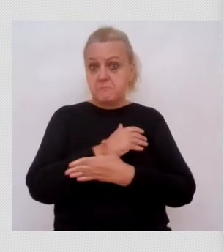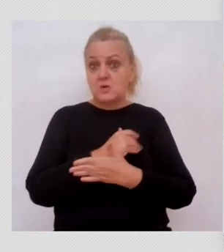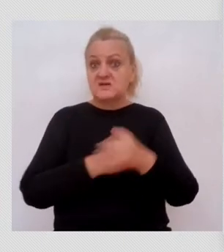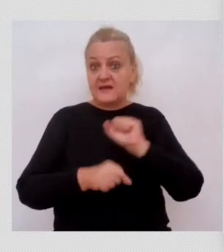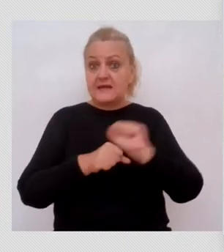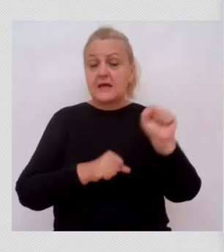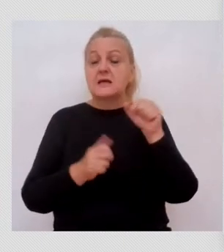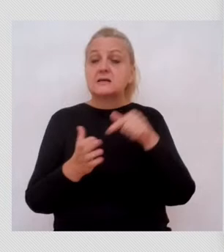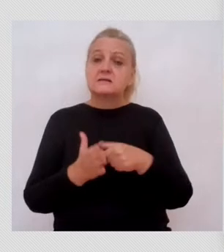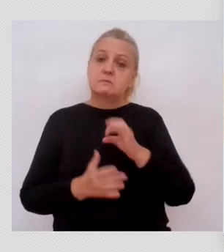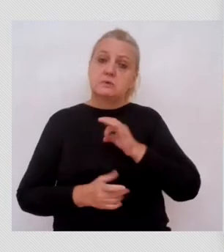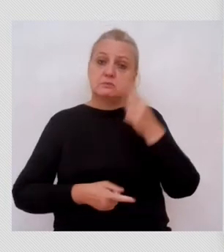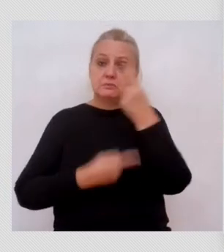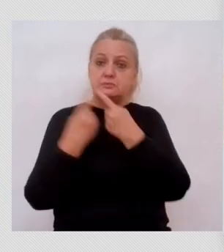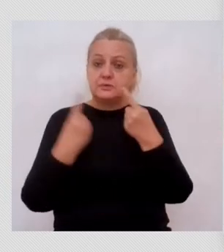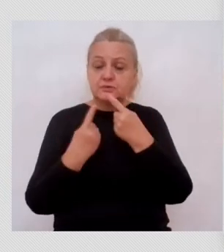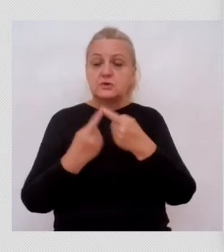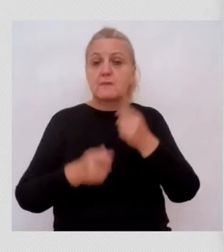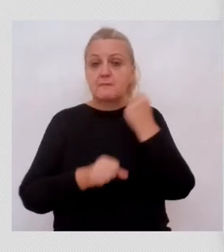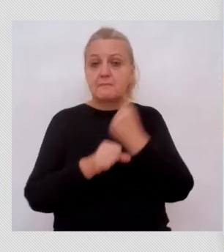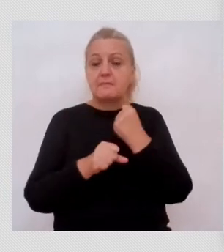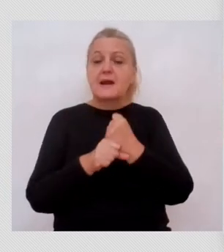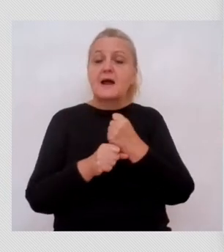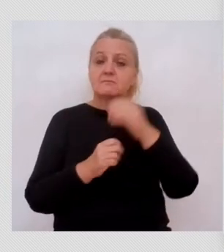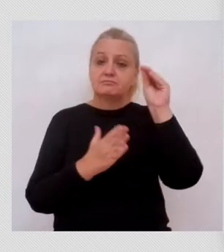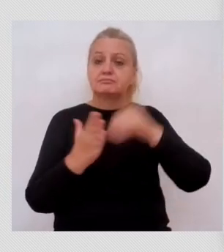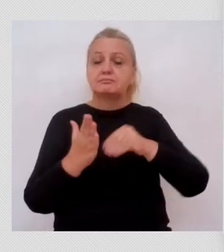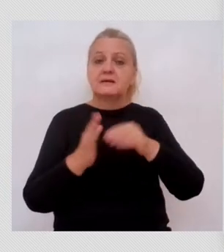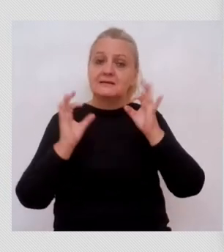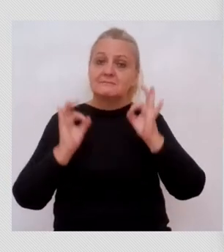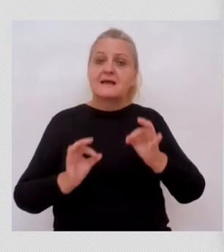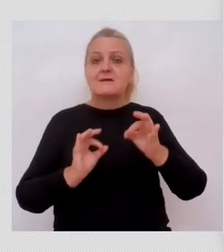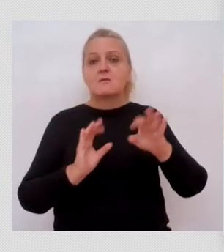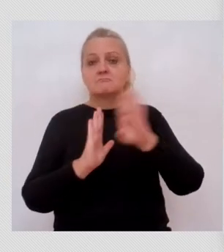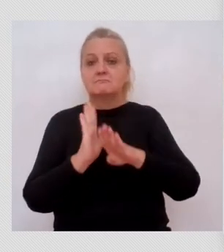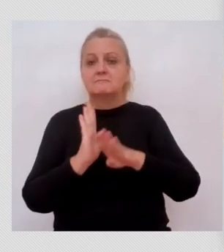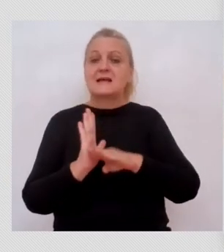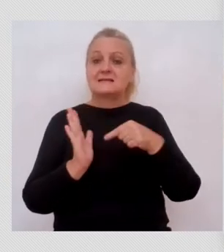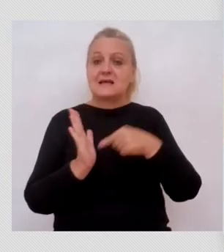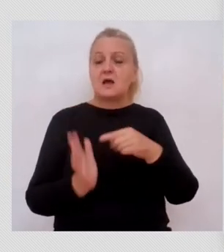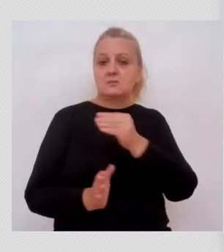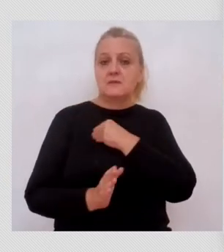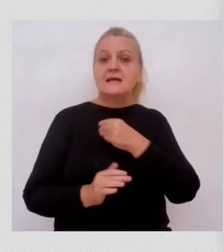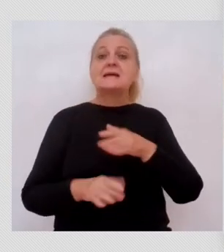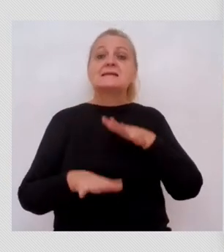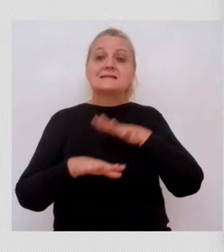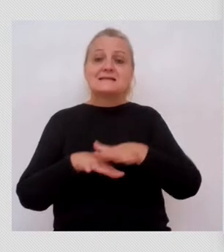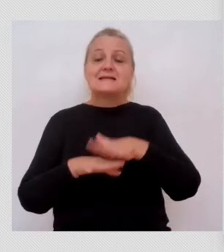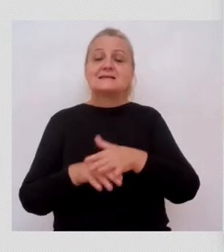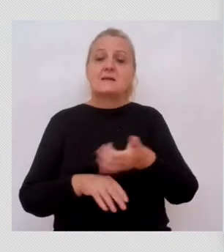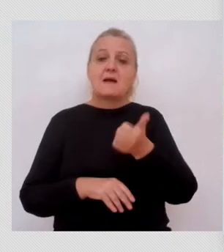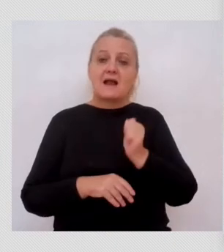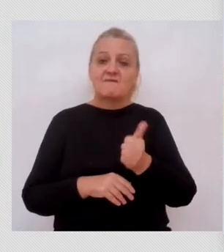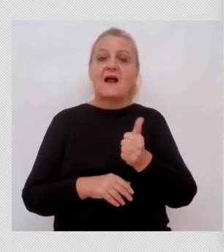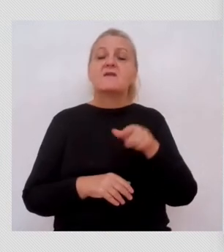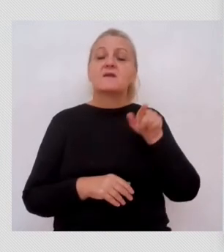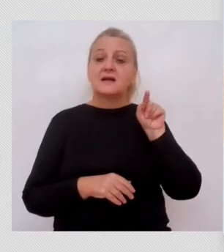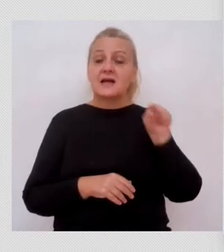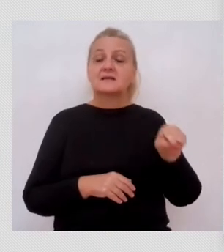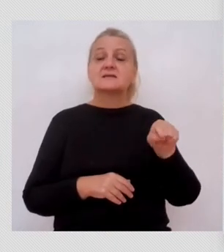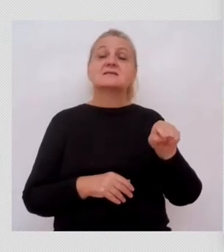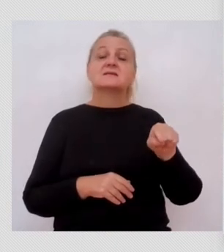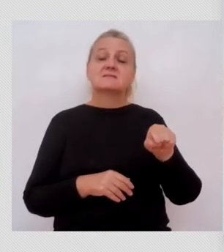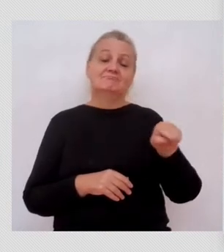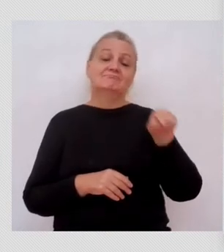zdaniem opracowanie opartego na rzetelnych zasadach systemu kwalifikowania materiałów telewizyjnych na stronnicze